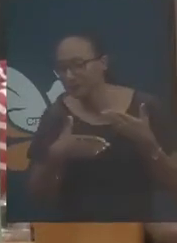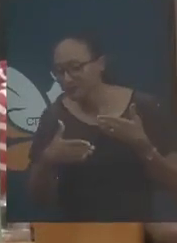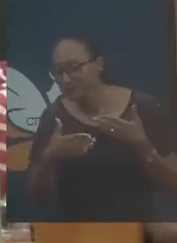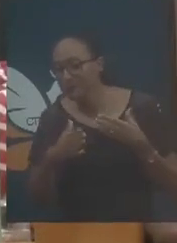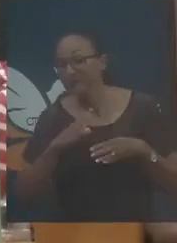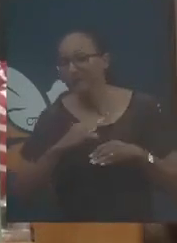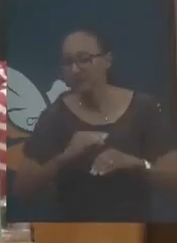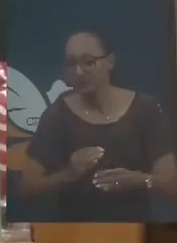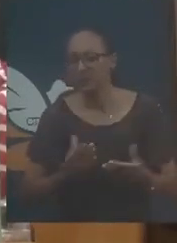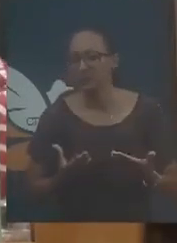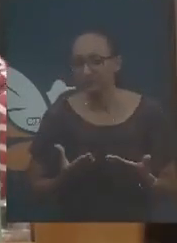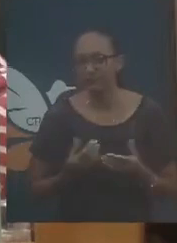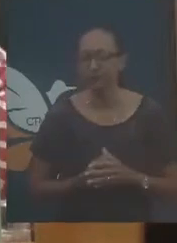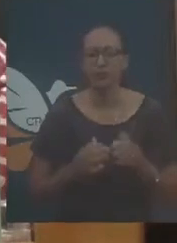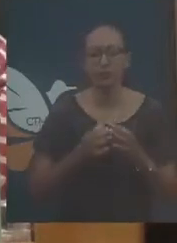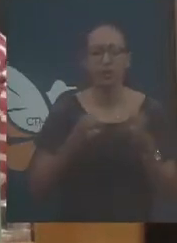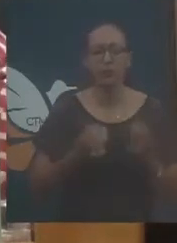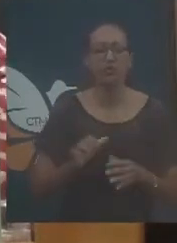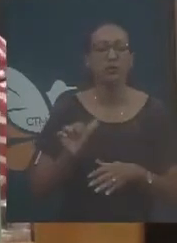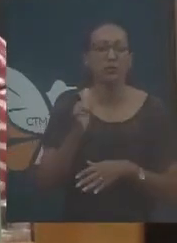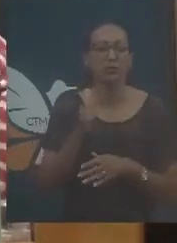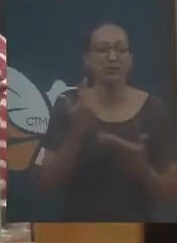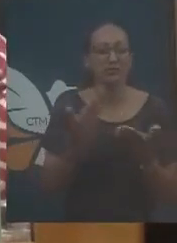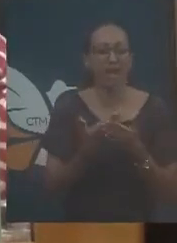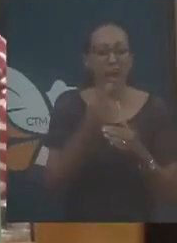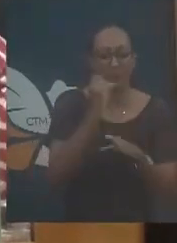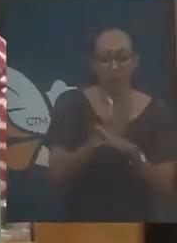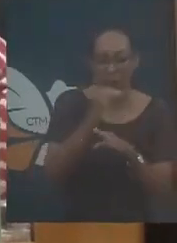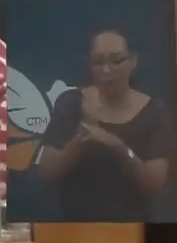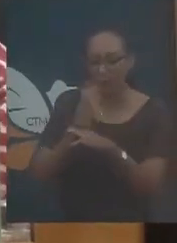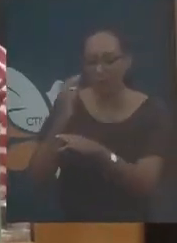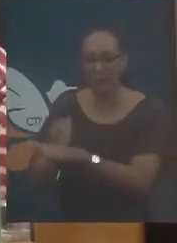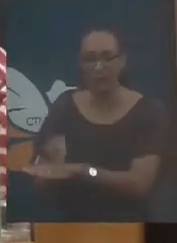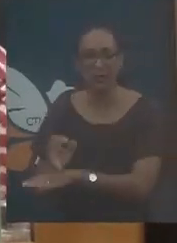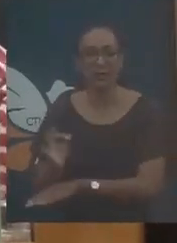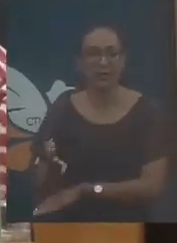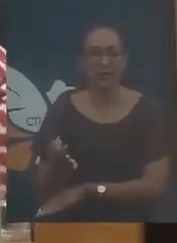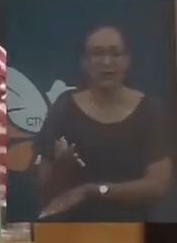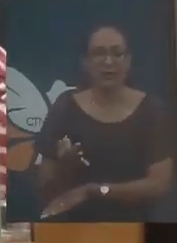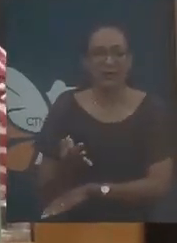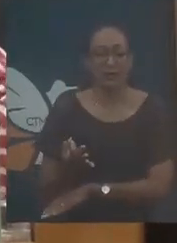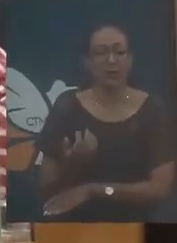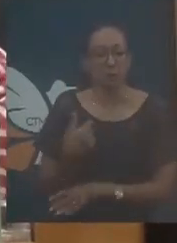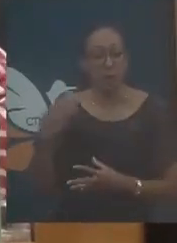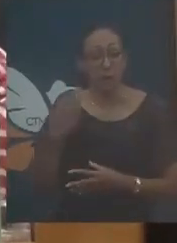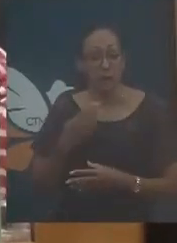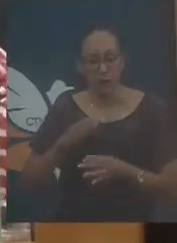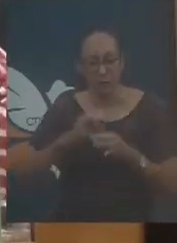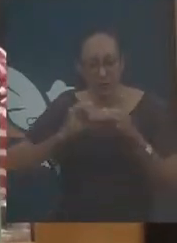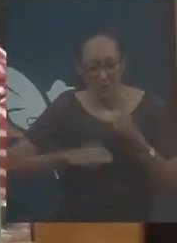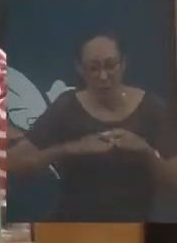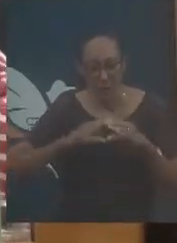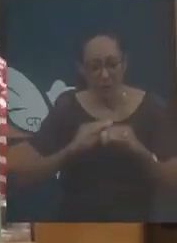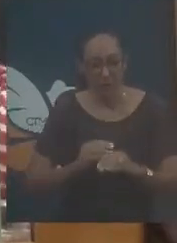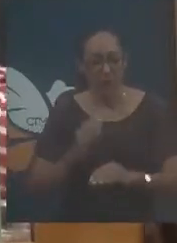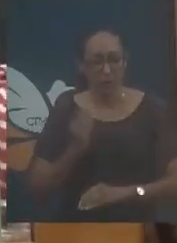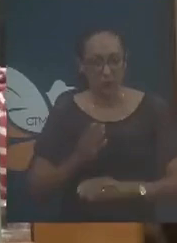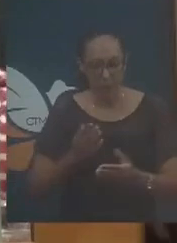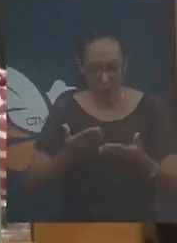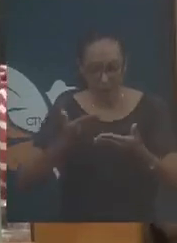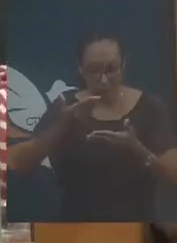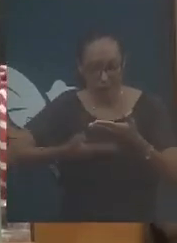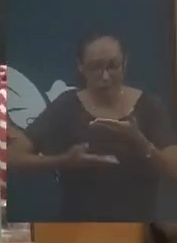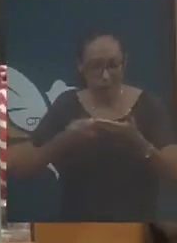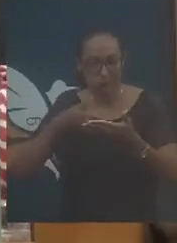réalité. Le budget primitif, c'est des prévisions, c'est des affichages. Et j'ai besoin de voir les résultats. Parce que tout à l'heure,